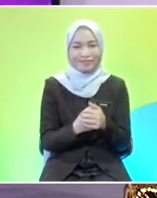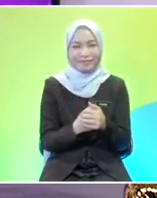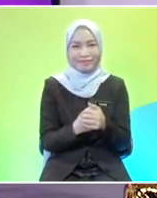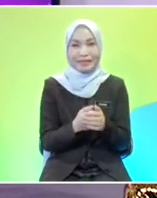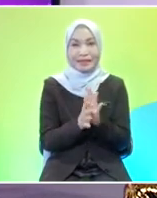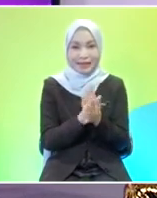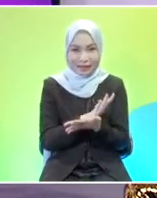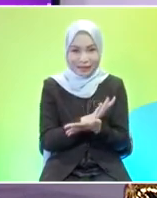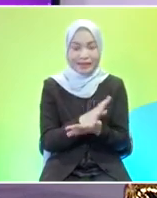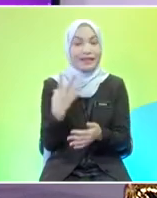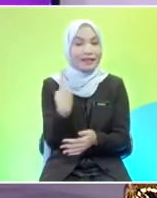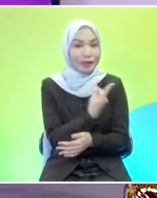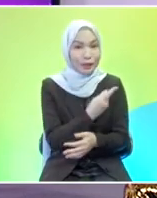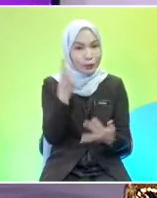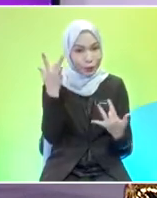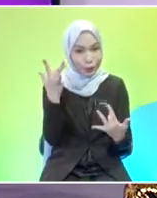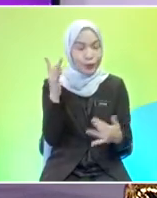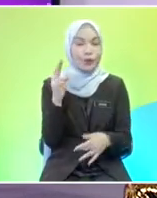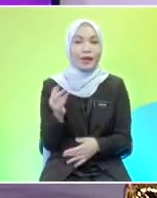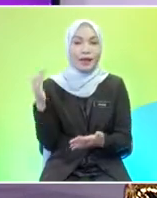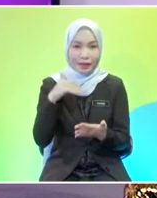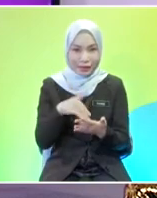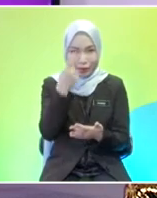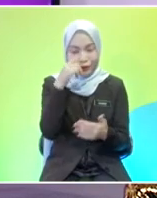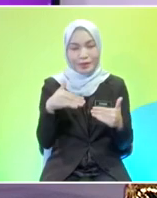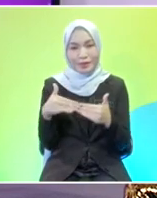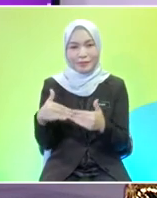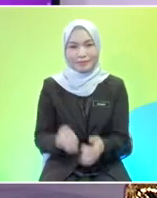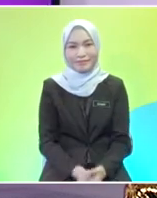nantikan selepas ini kita akan kembali di TVM